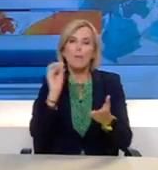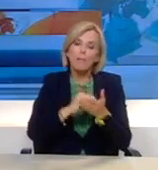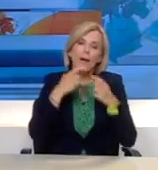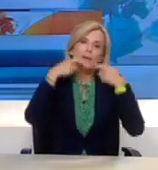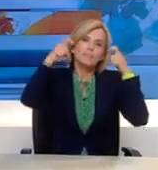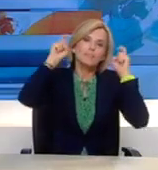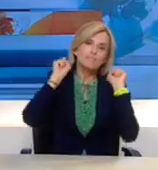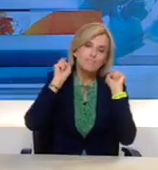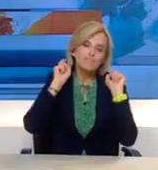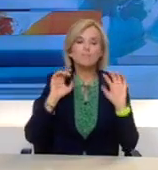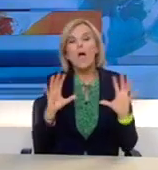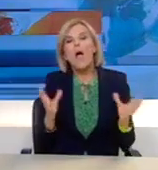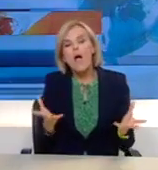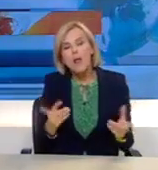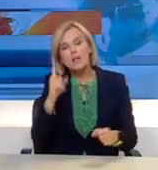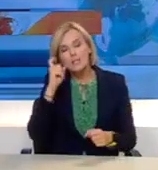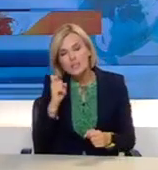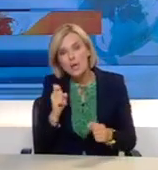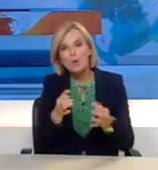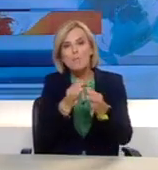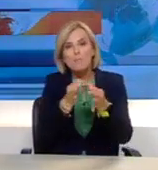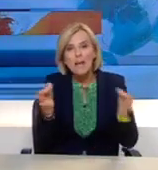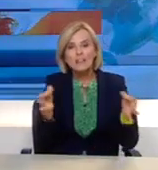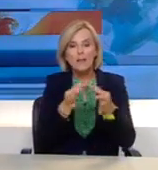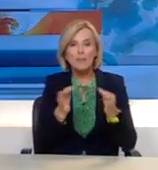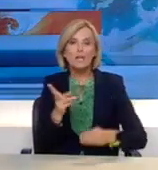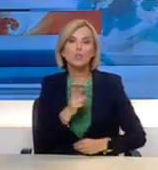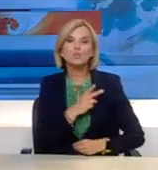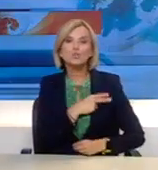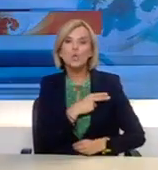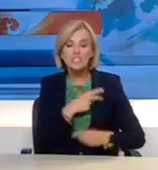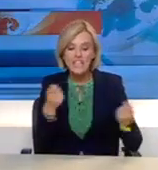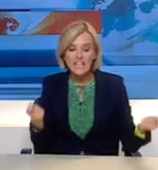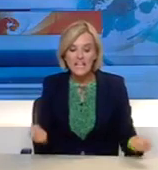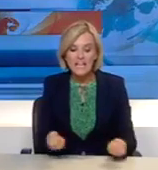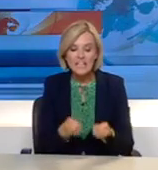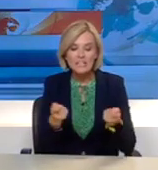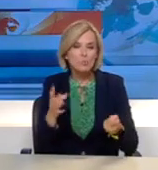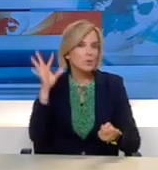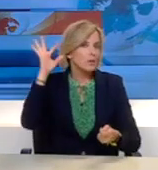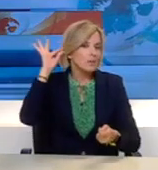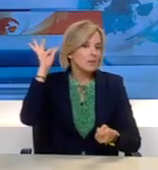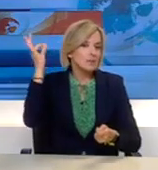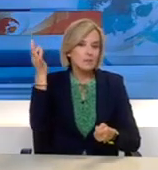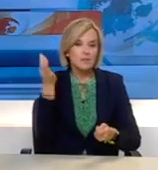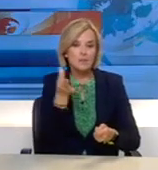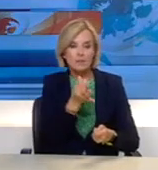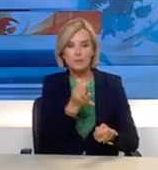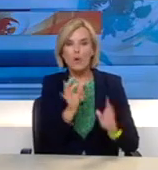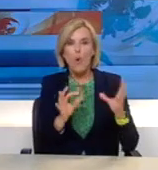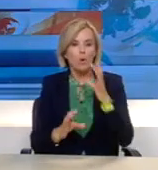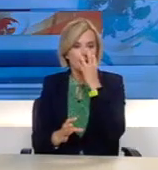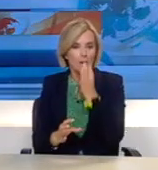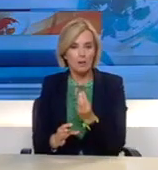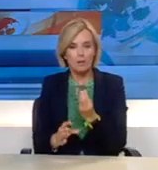Βέβαια, ξαναλέω πάλι, λαμβάνοντας τα μέτρα της σωστής χρήσης της μάσκας, δεν πρέπει να την πιάνει από το μπροστινό μέρος. Πρέπει η